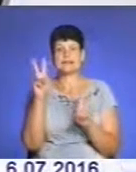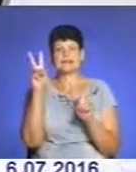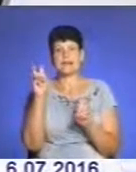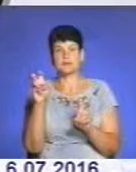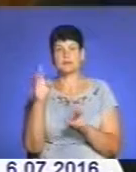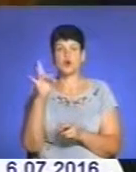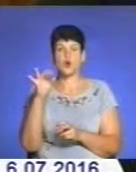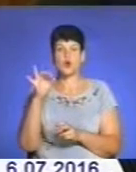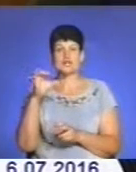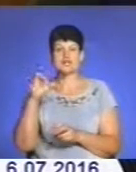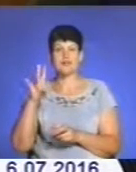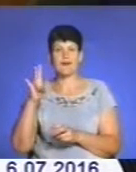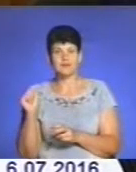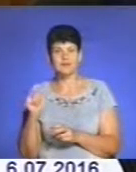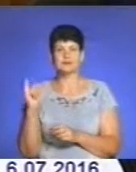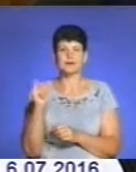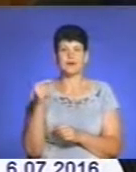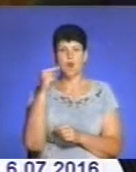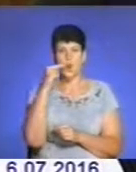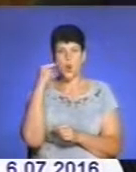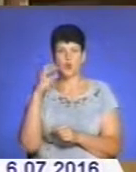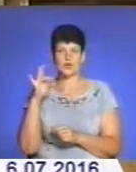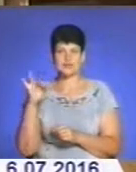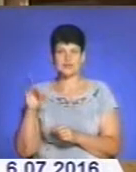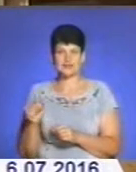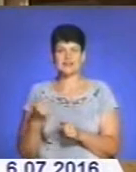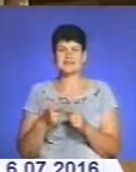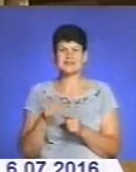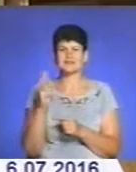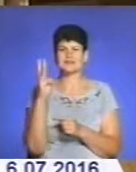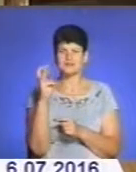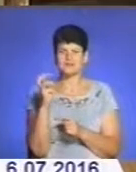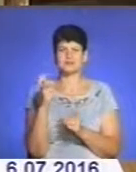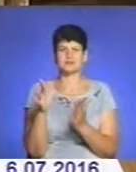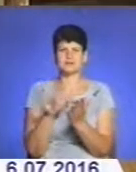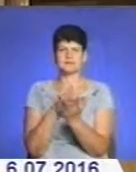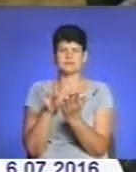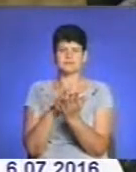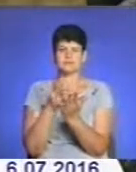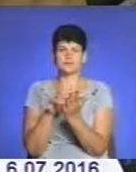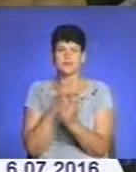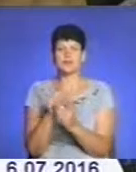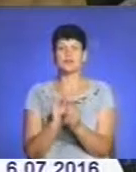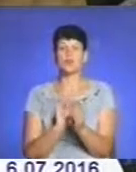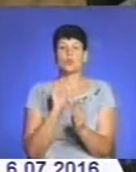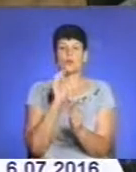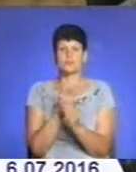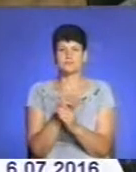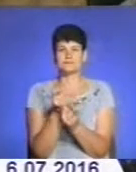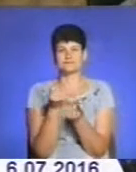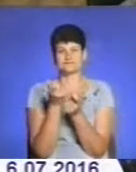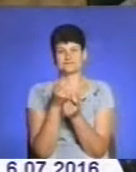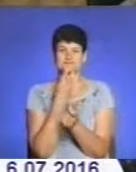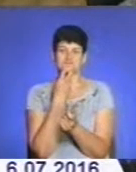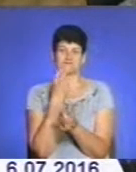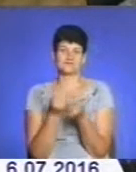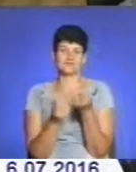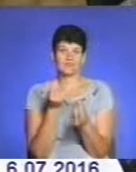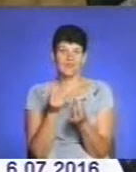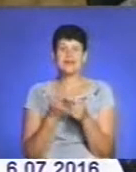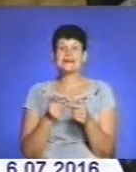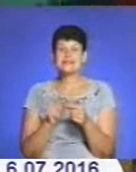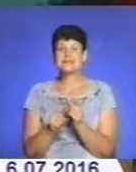«Росія». «Антирадянські історії» – це 300 сторінок історичної публіцистики, у які автор додав дрібку гумору. Пояснюється